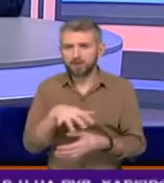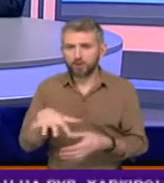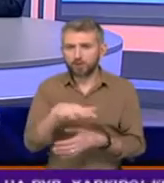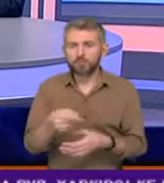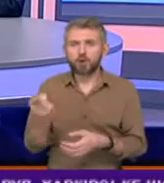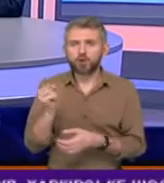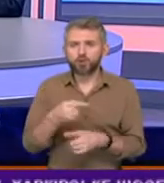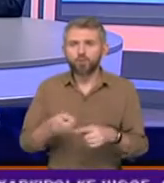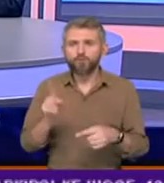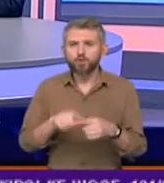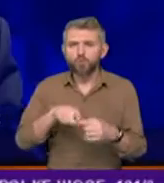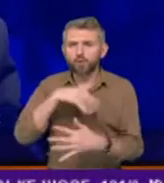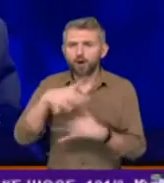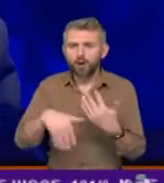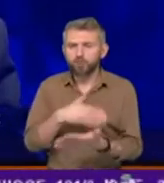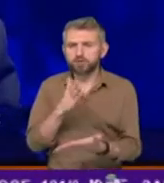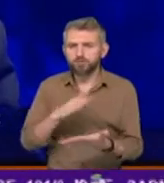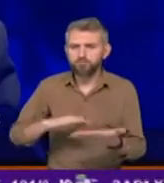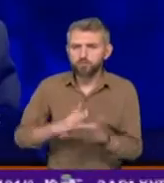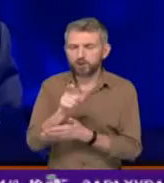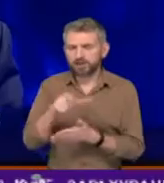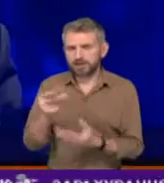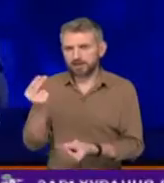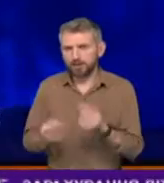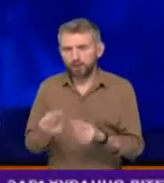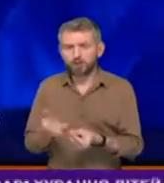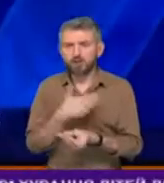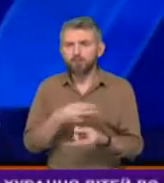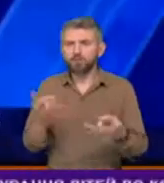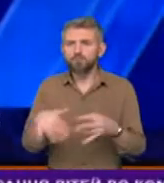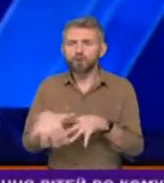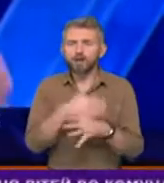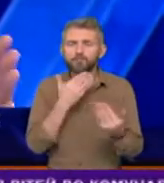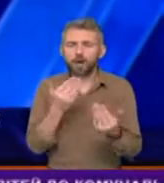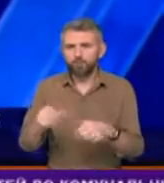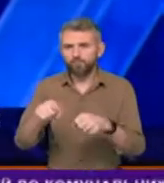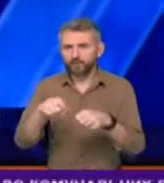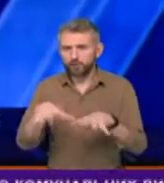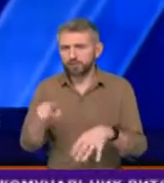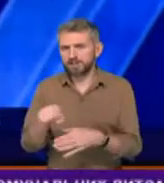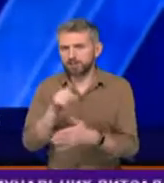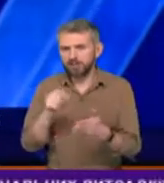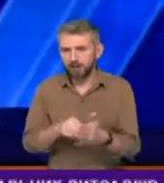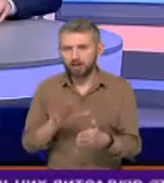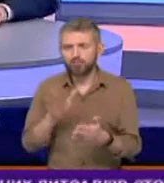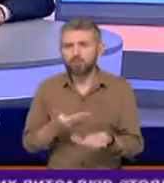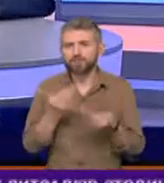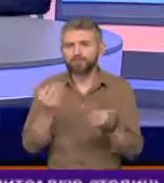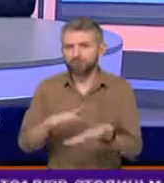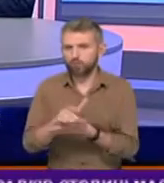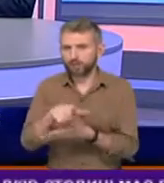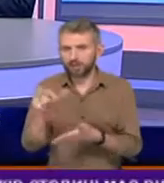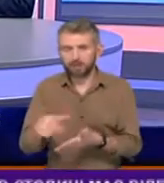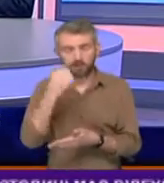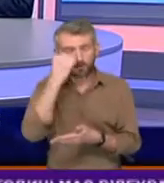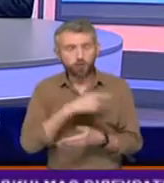тому в цьому хаосі грають політики, як в мутній воді. Нам потрібно на референдумі вирішити ці питання і потім йти з ними вже до політики. Панове, я дякую, що ви